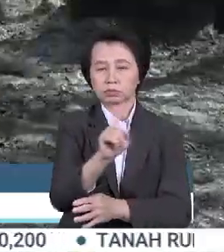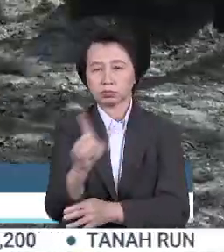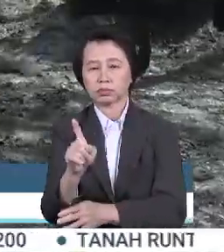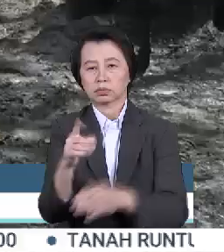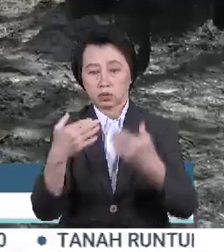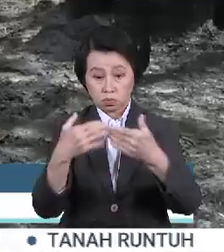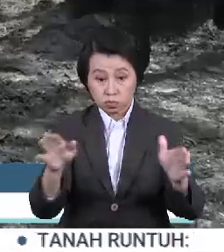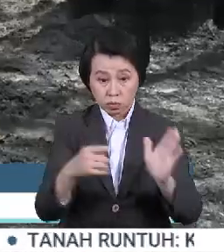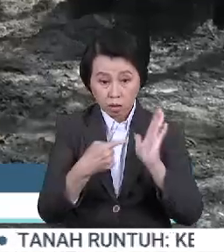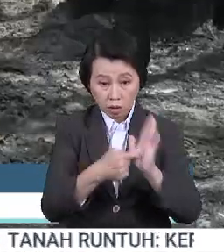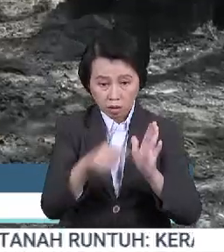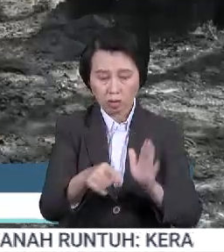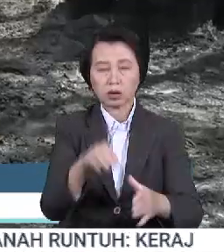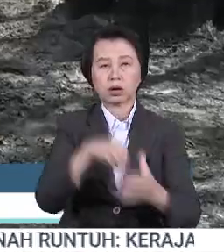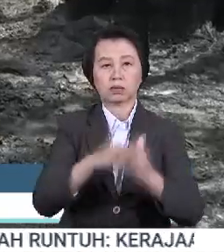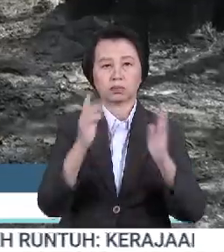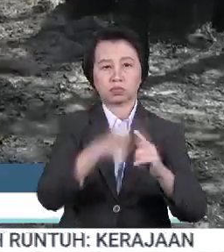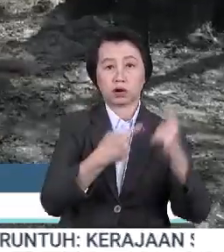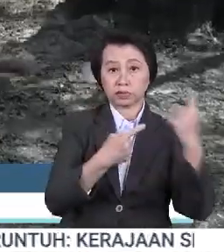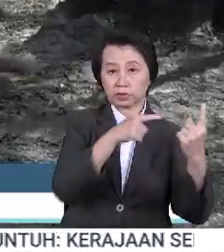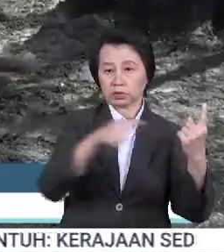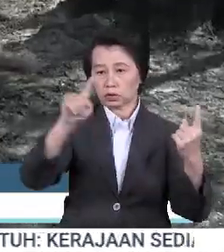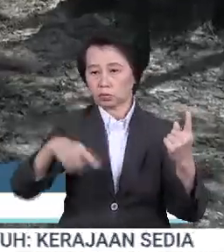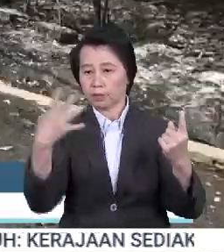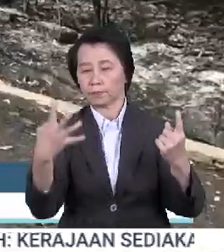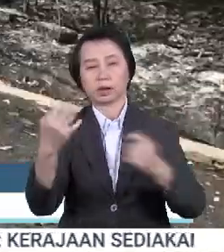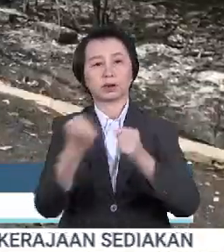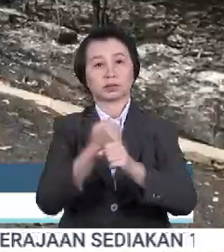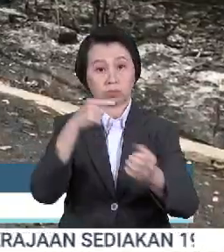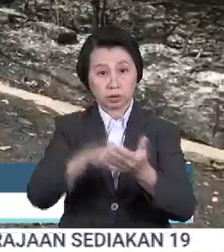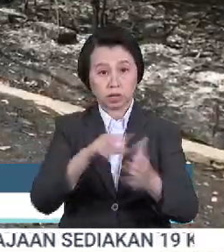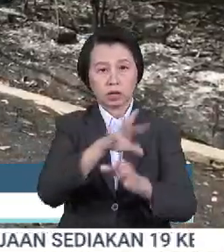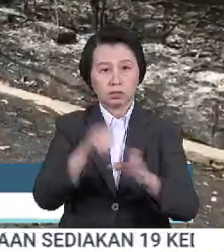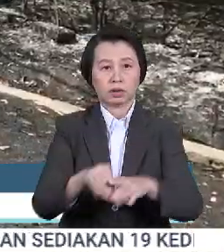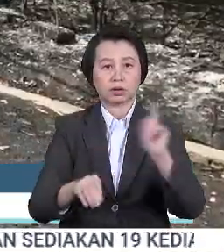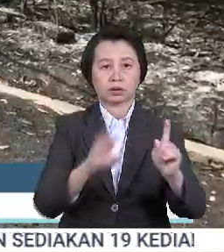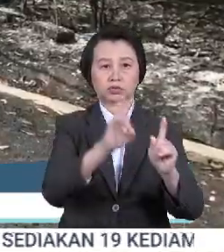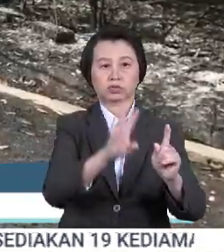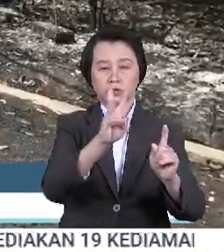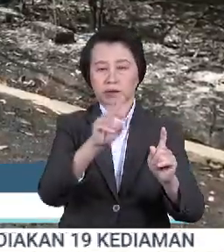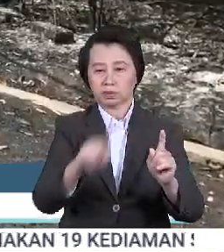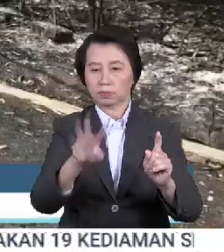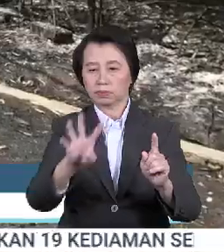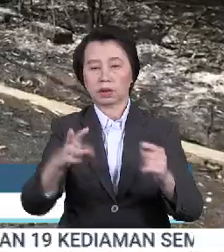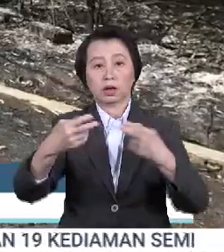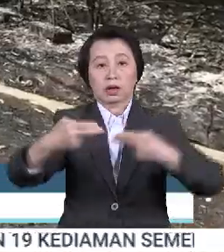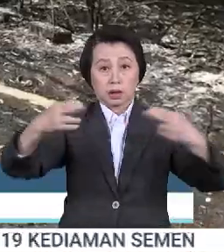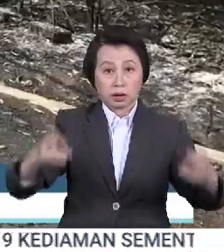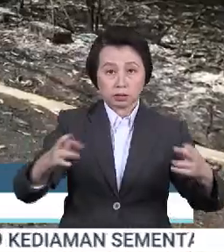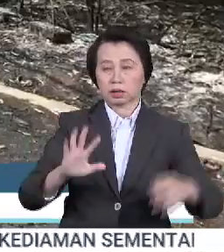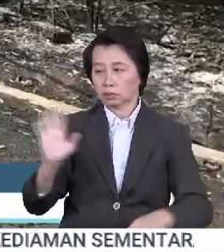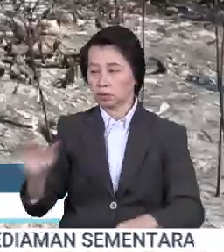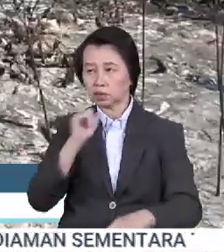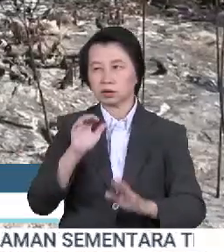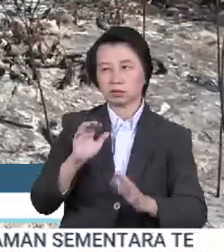terbuka dicatatkan dalam tempoh Januari hingga April tahun ini ia melibatkan 176.4 hektar Beliau juga tidak